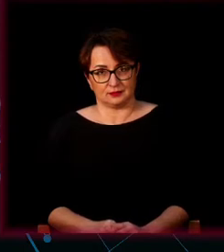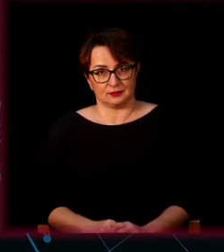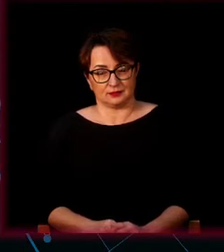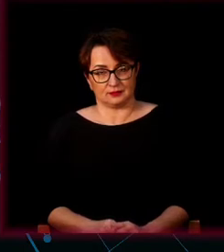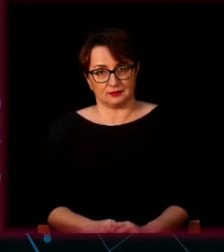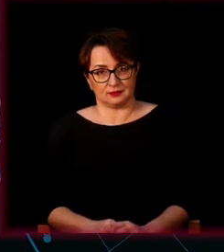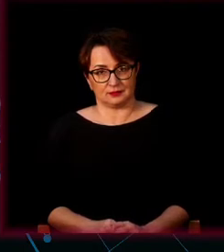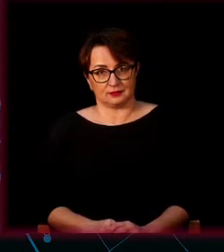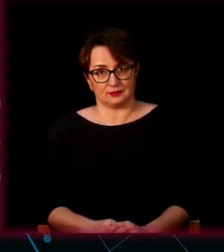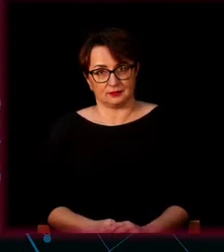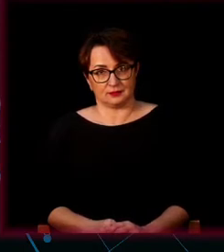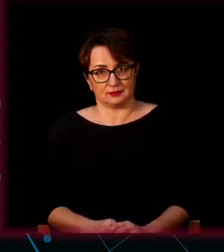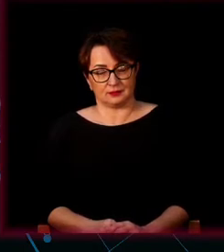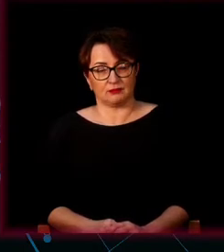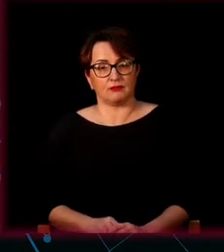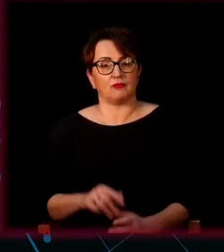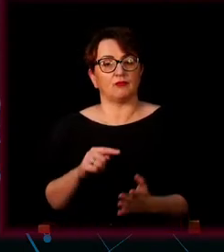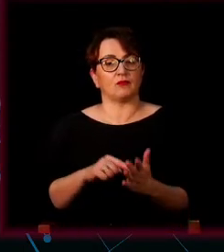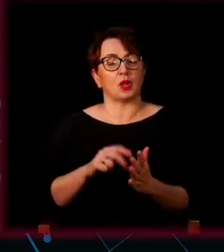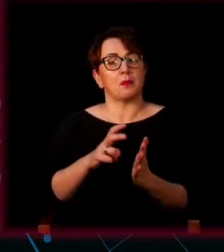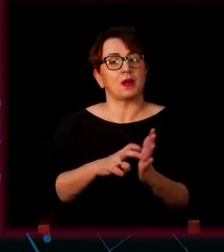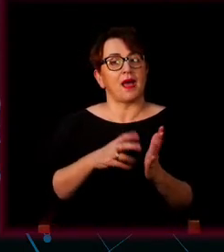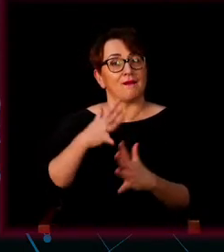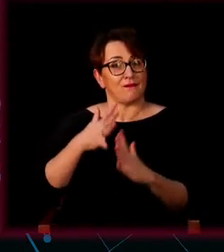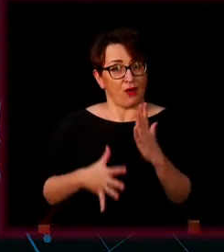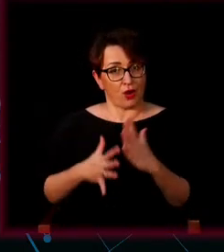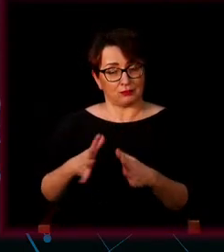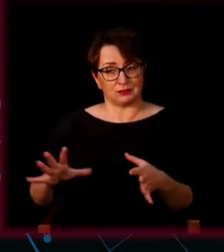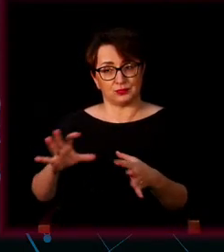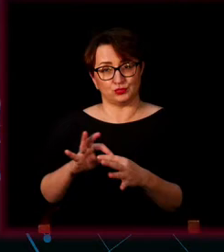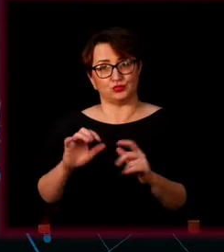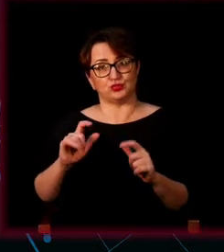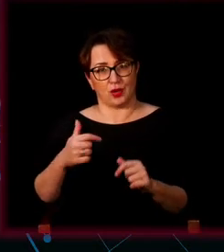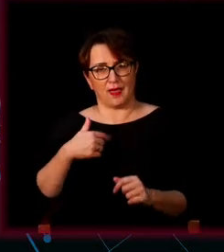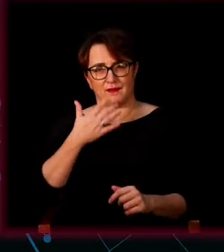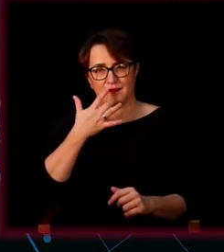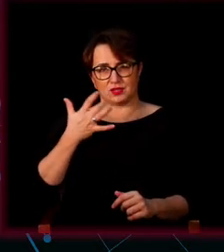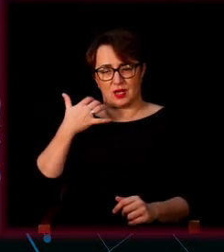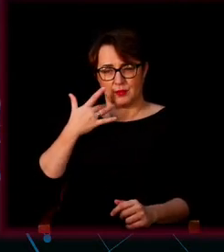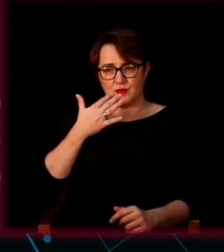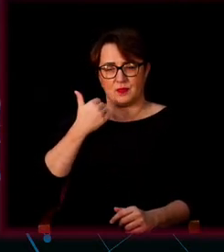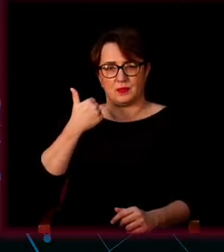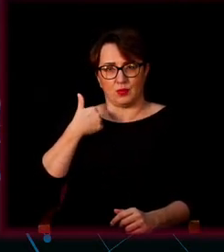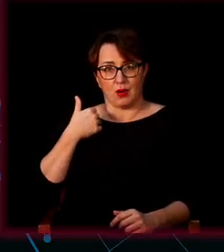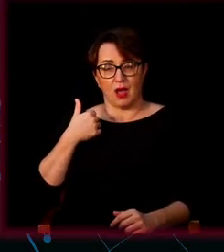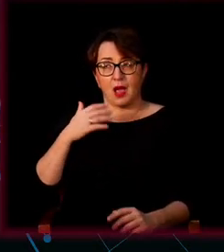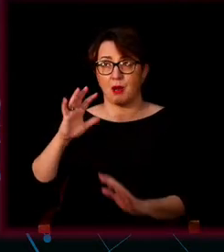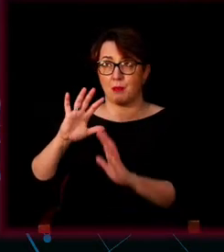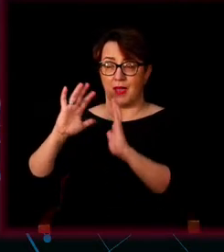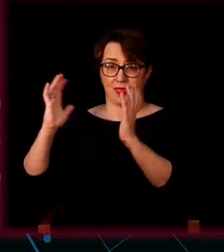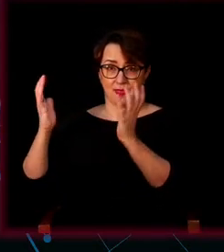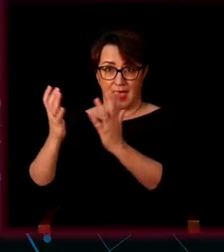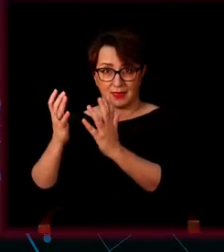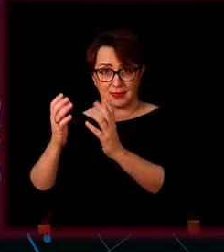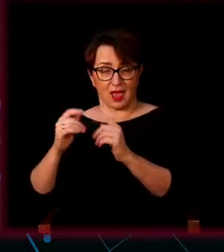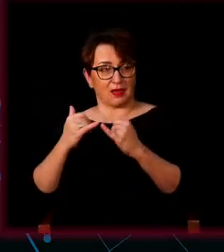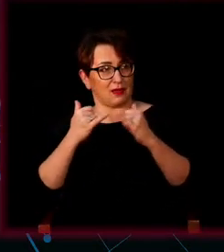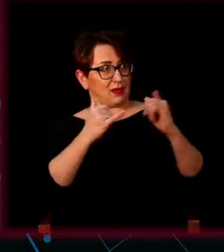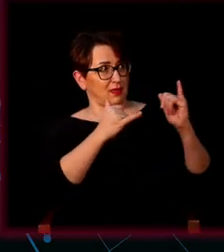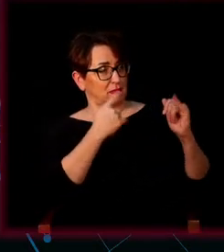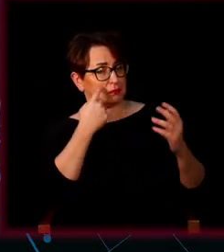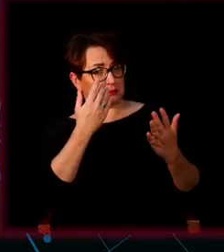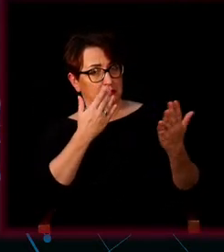Z brakiem wojny wiąże się też to, o czym już wspomniałem na początku, czyli że na tle tych innych planet Getten jest taką